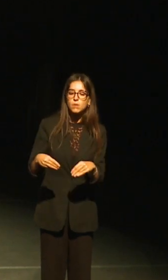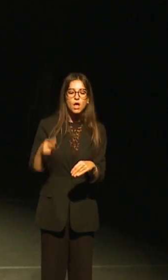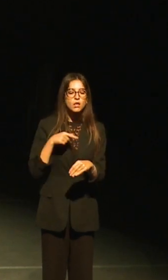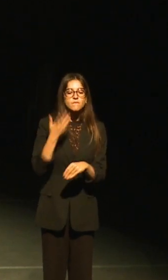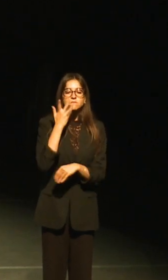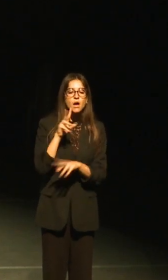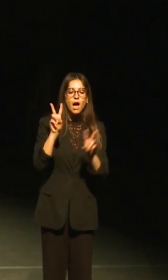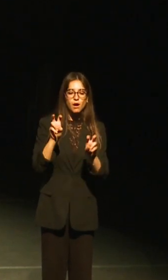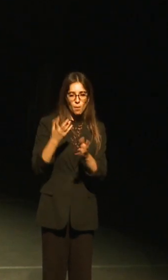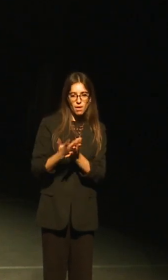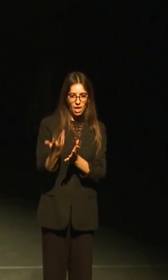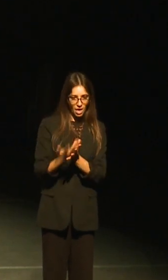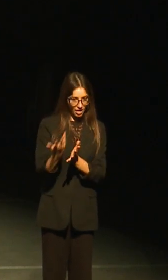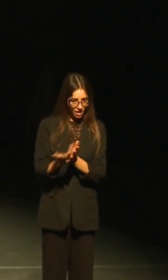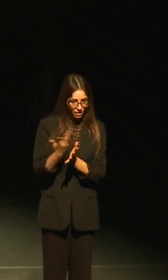centrale